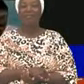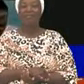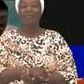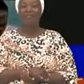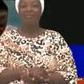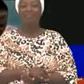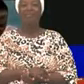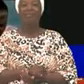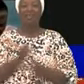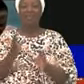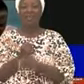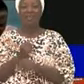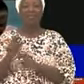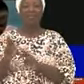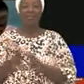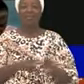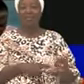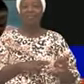préparatoire